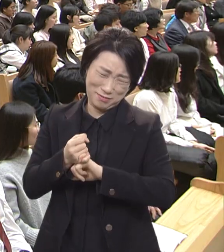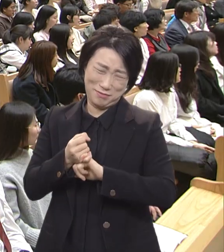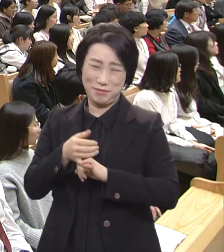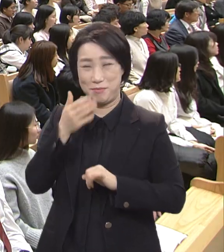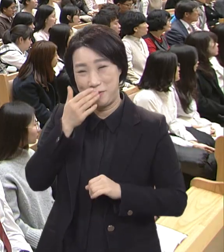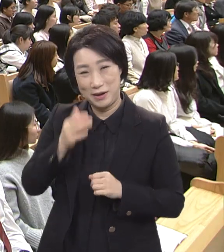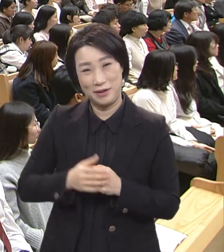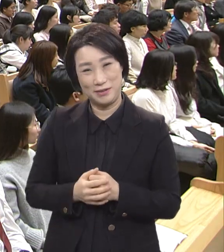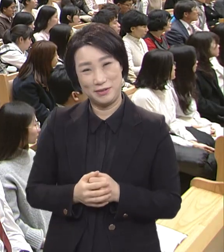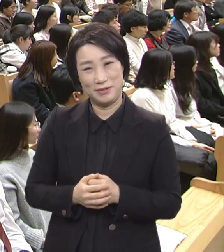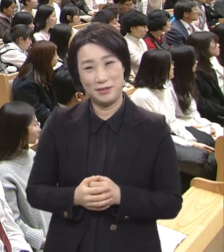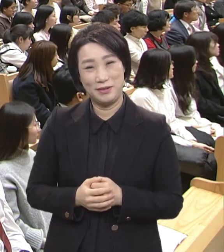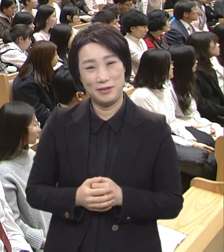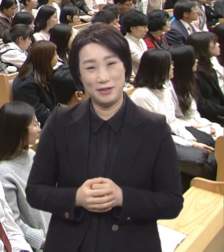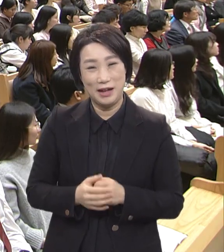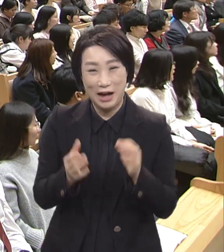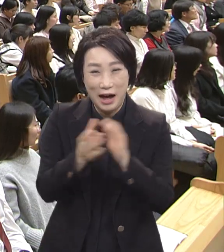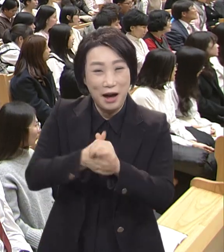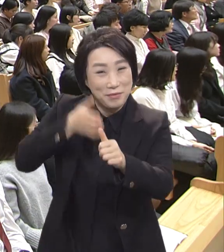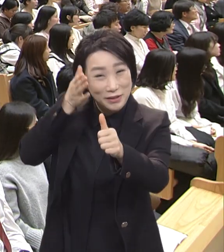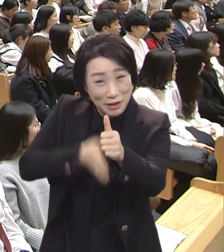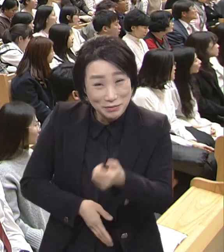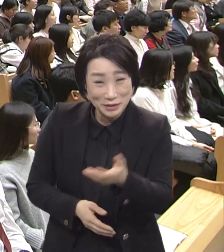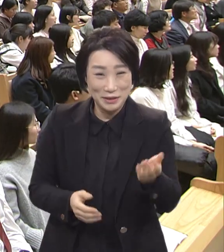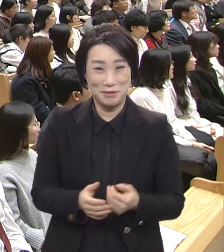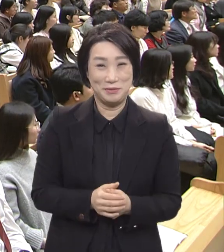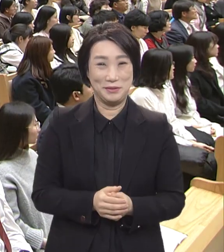네. 아멘이. 네.